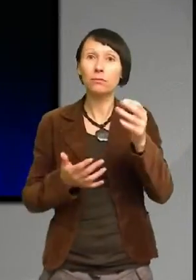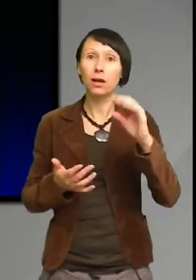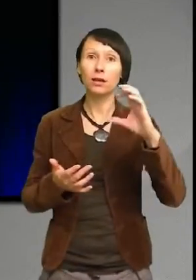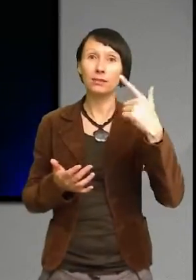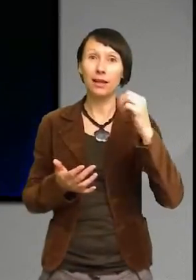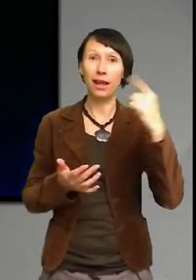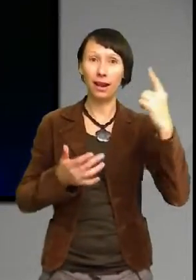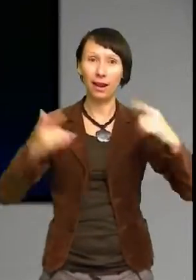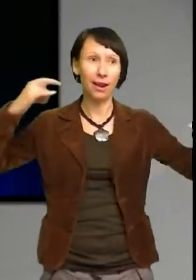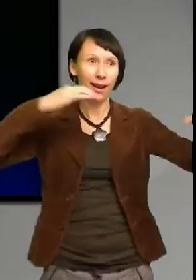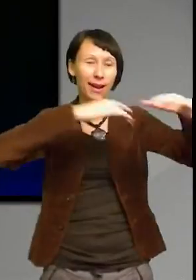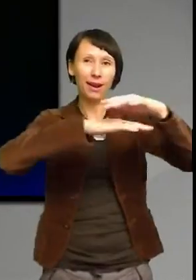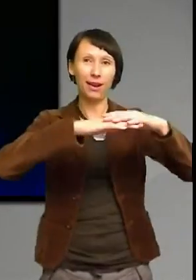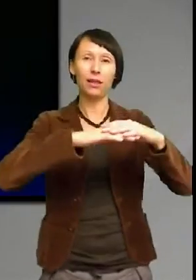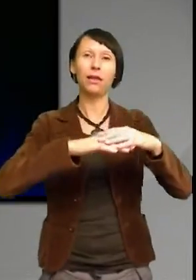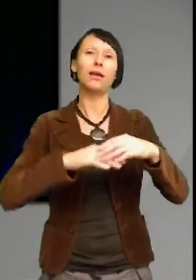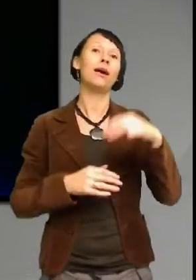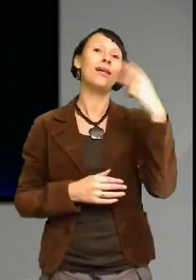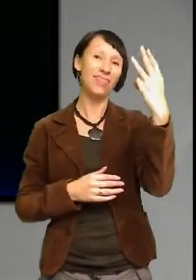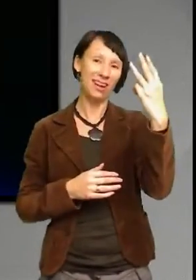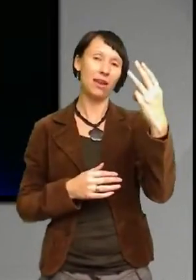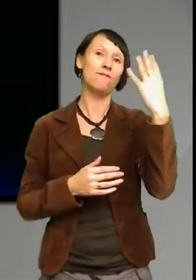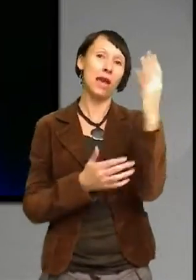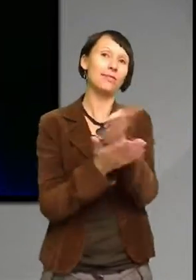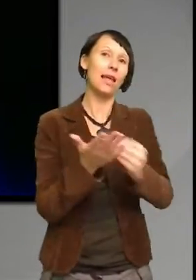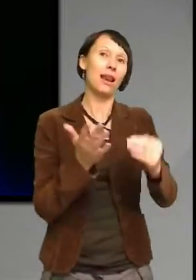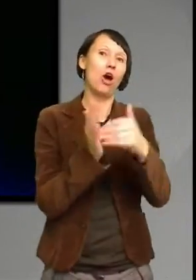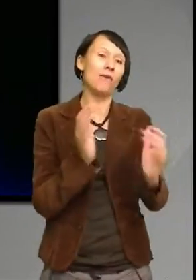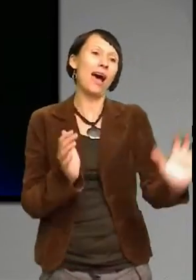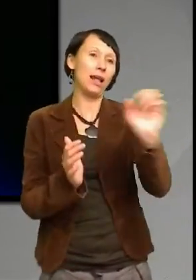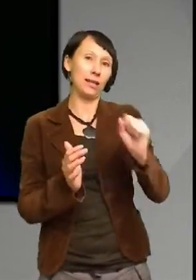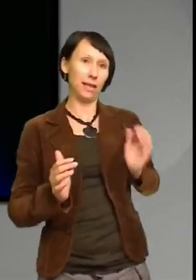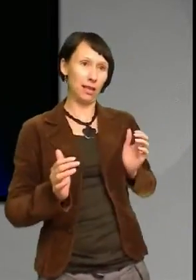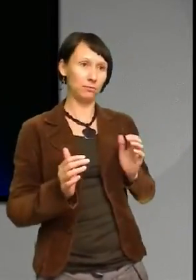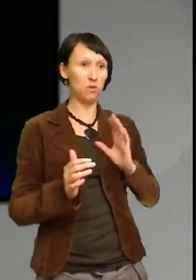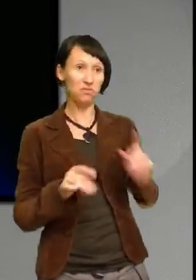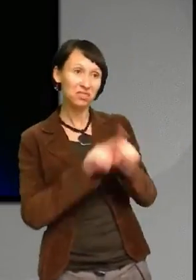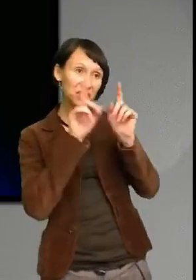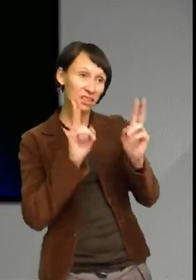fjärdedelar utav alla skolans tjejer hade på sig likadana klänningar. I lite olika nyanser.